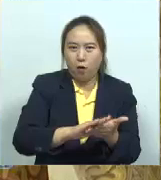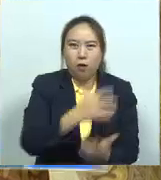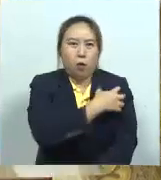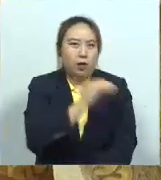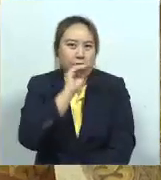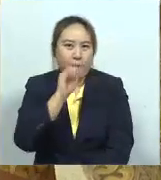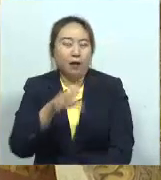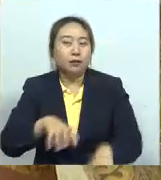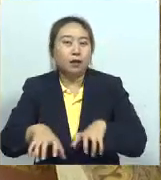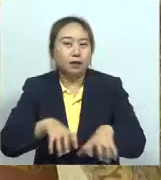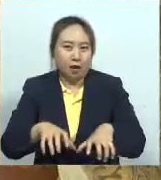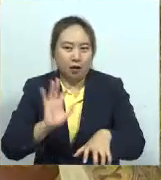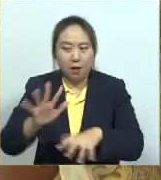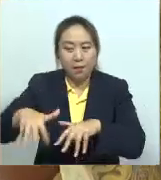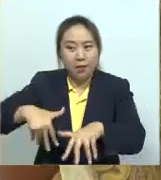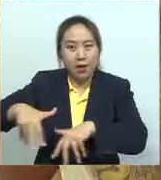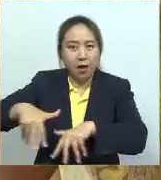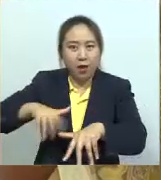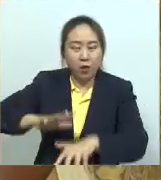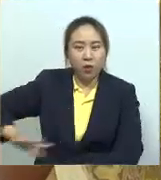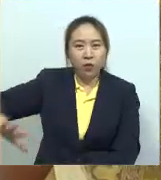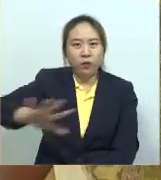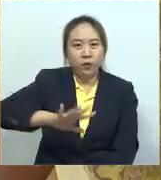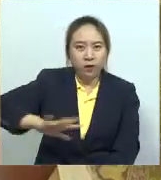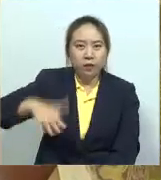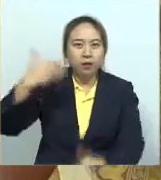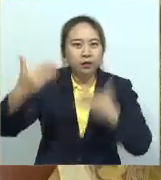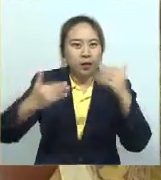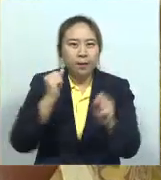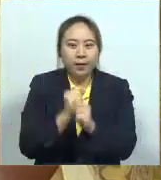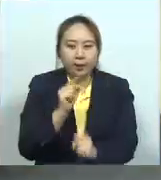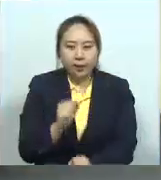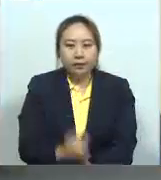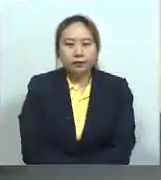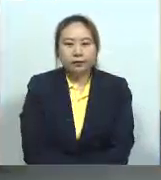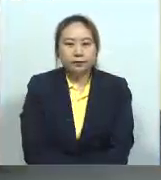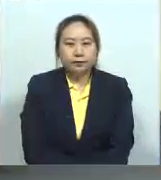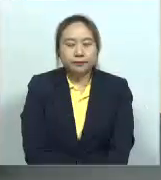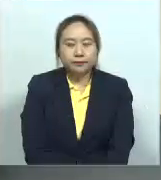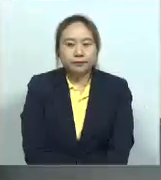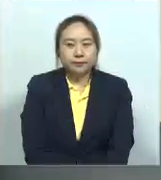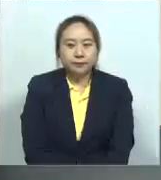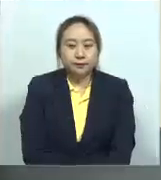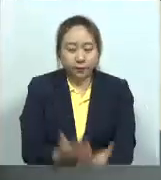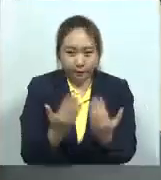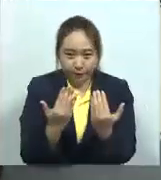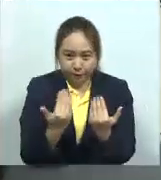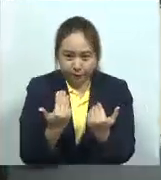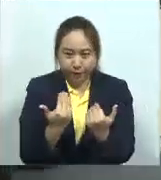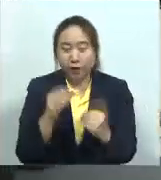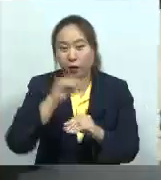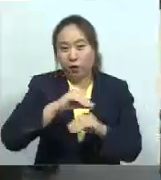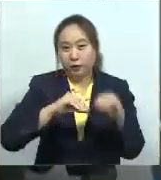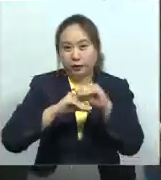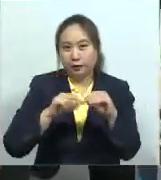ที่ให้ประชาชนในเขตเขาลุกยางทำกิจกรรมตัวนี้ขึ้นมา ด้วยผลสำเร็จและความยั่งยืนของโครง